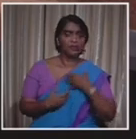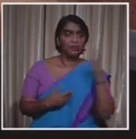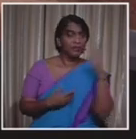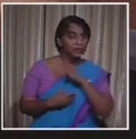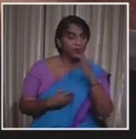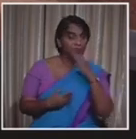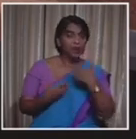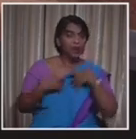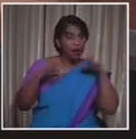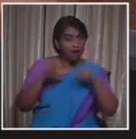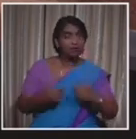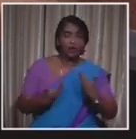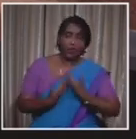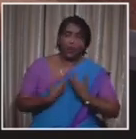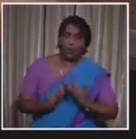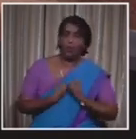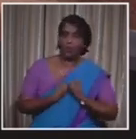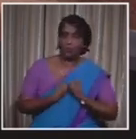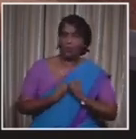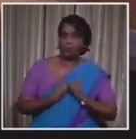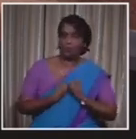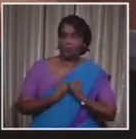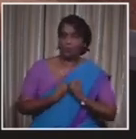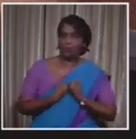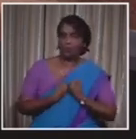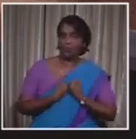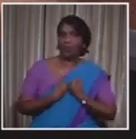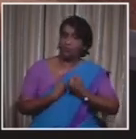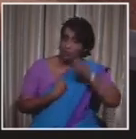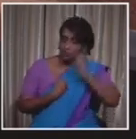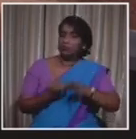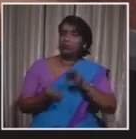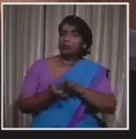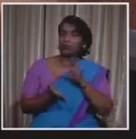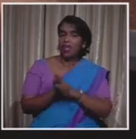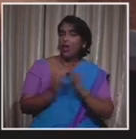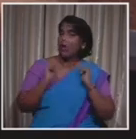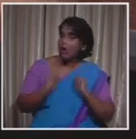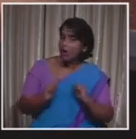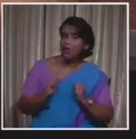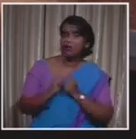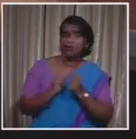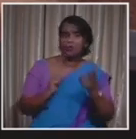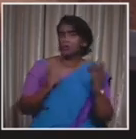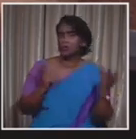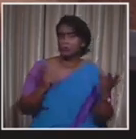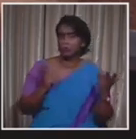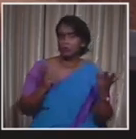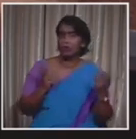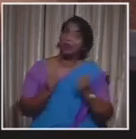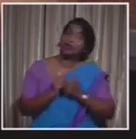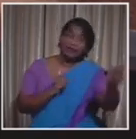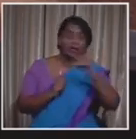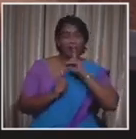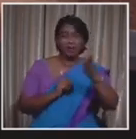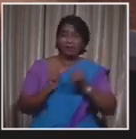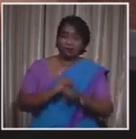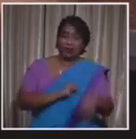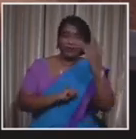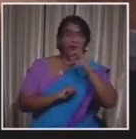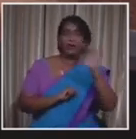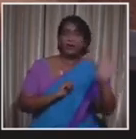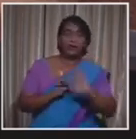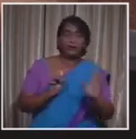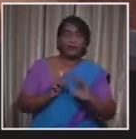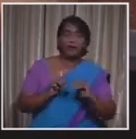ටිකවත් අයිති අපට තියෙන්න ඕනේ. ඒ කියන්නේ එකඟතාව වලට යන්න ඕන. කොහොමද කියන්නේ? කොහොමද යන්නේ? යනවා කියන එක නෙමෙයි ප්‍රශ්නේ.